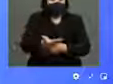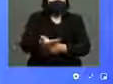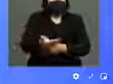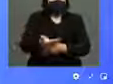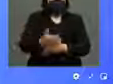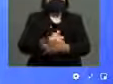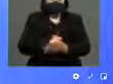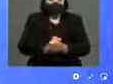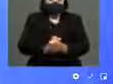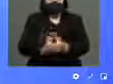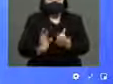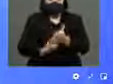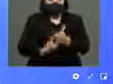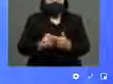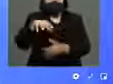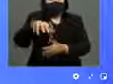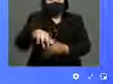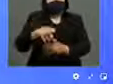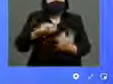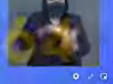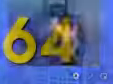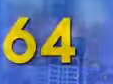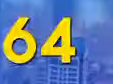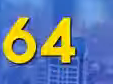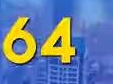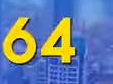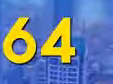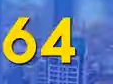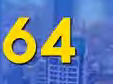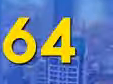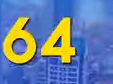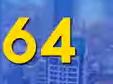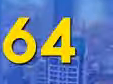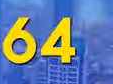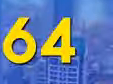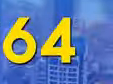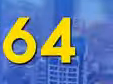นพคุณรองอธิบดีกรมสารนิเทศและรองโฆษกกระทรวงการต่างประเทศนี่ใช่ครับ